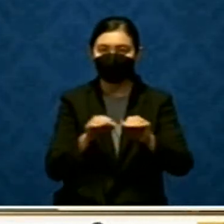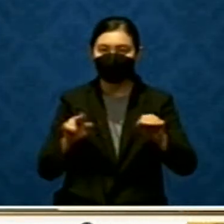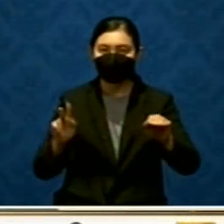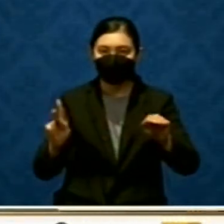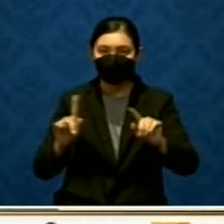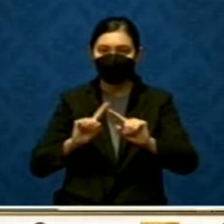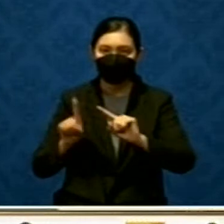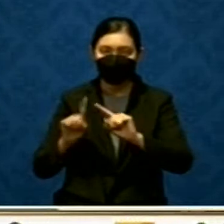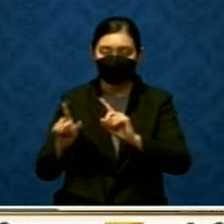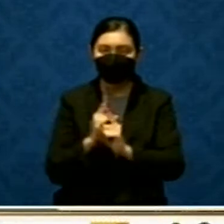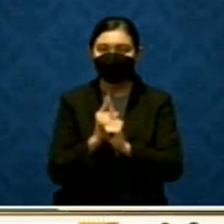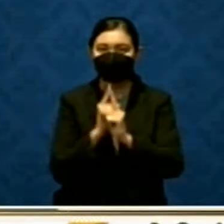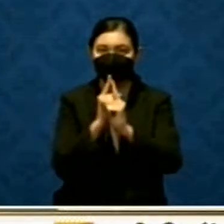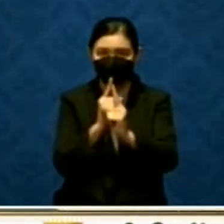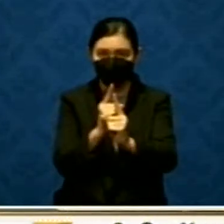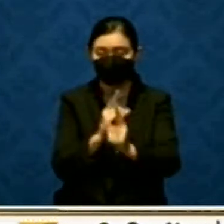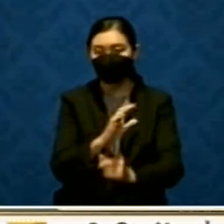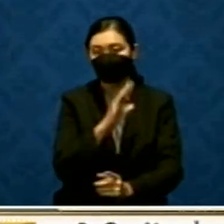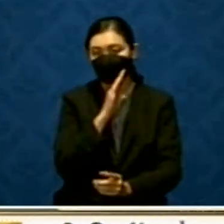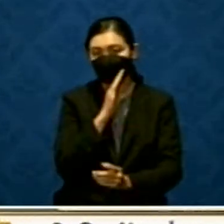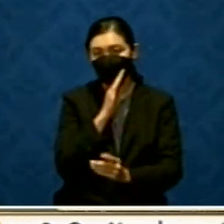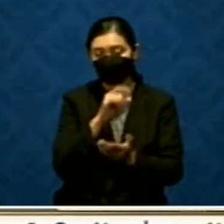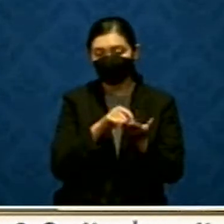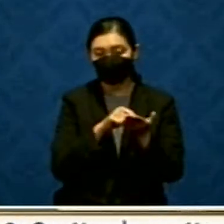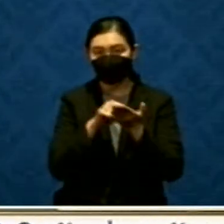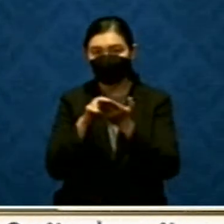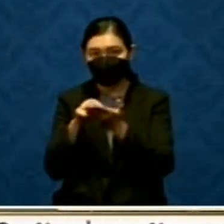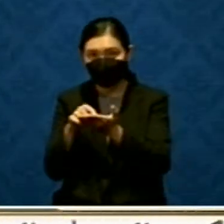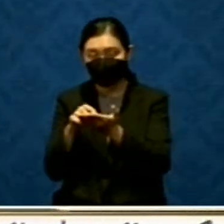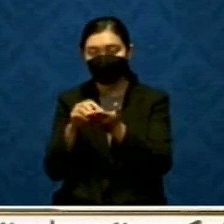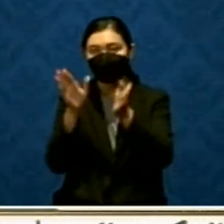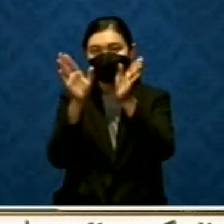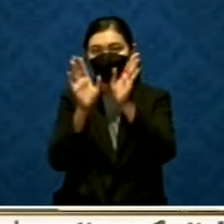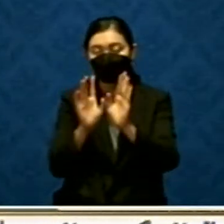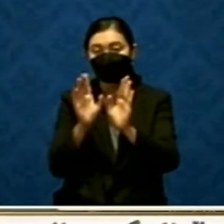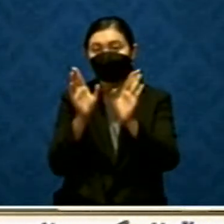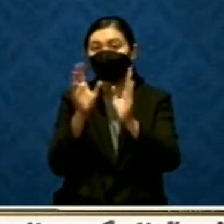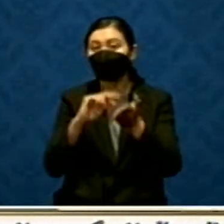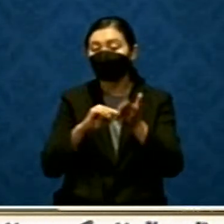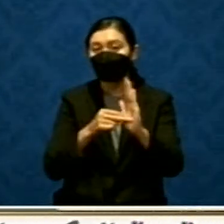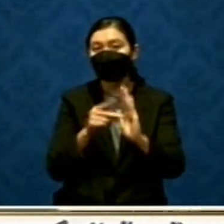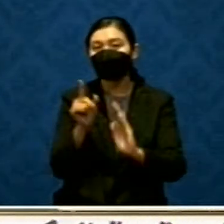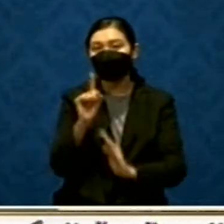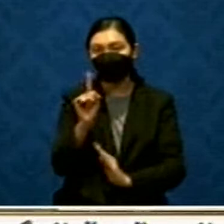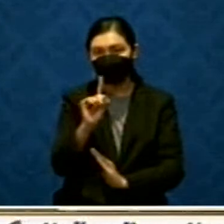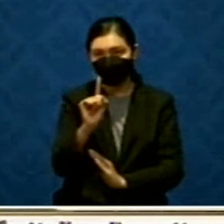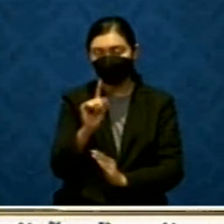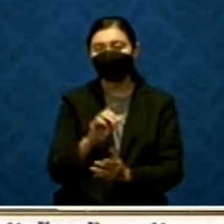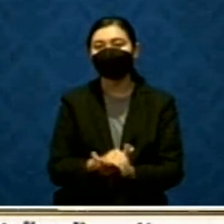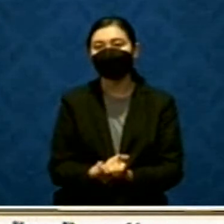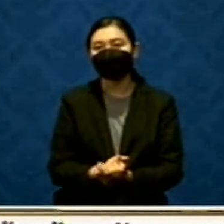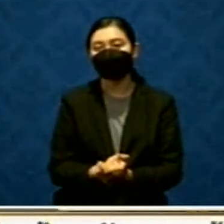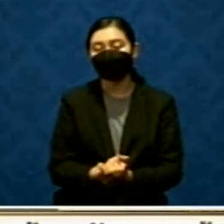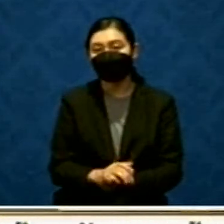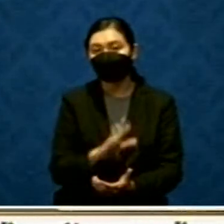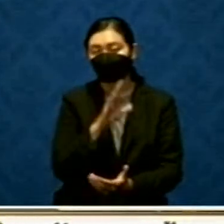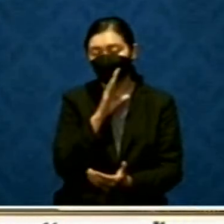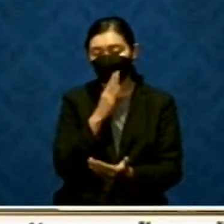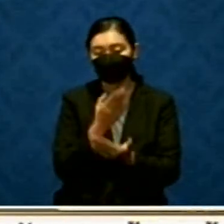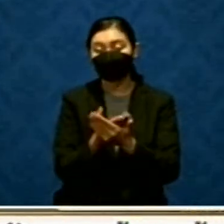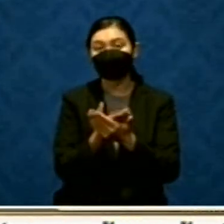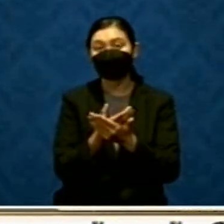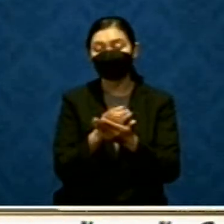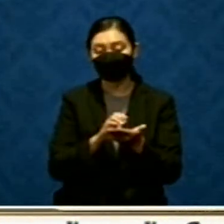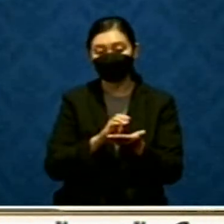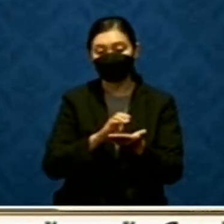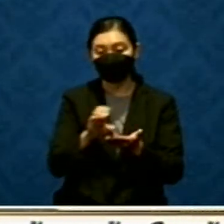ค้าว่ากรณีที่ต้องยื่นมีเรื่องเดียวครับก็คือในกรณีที่มีการเพิ่มเงินลงทุนนะครับหรือว่าจ